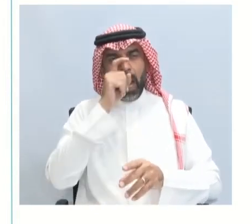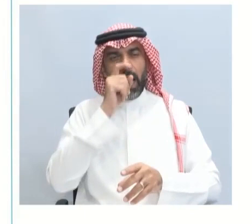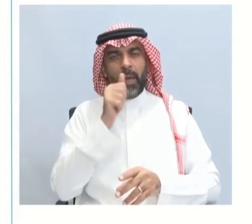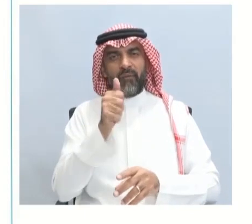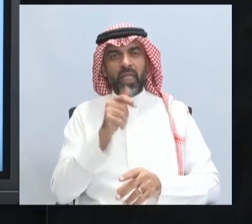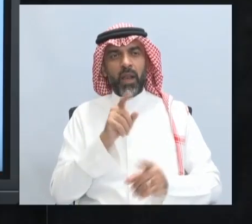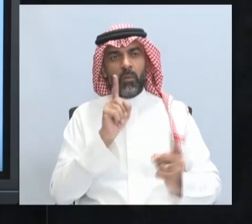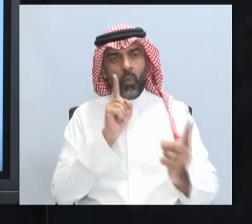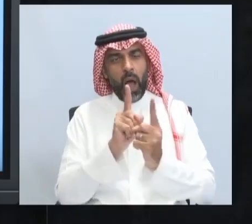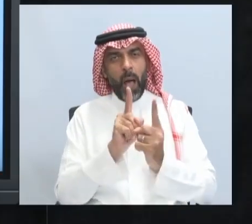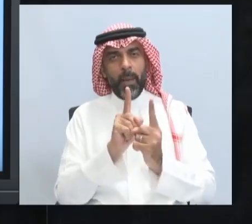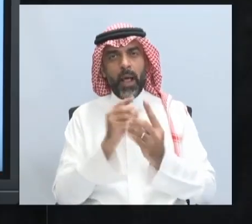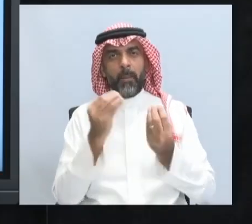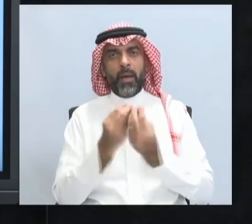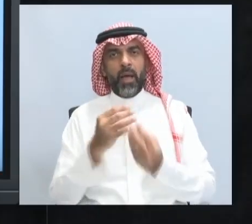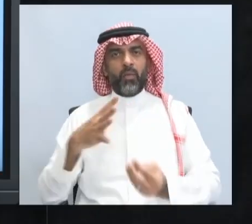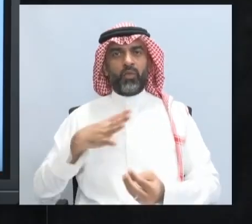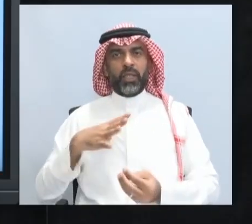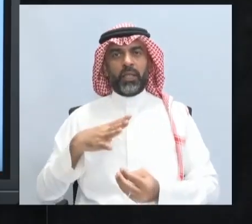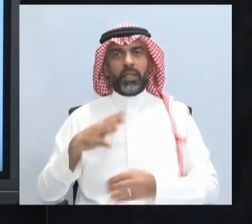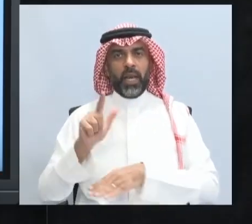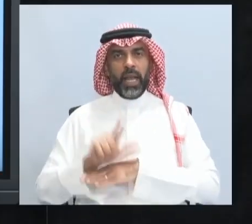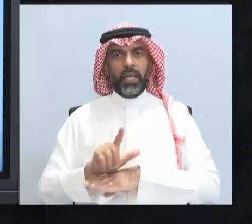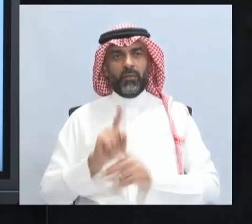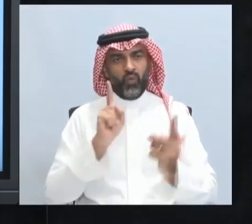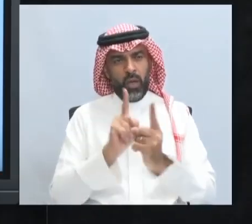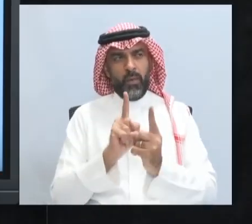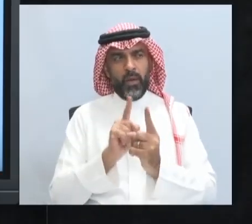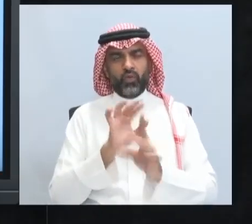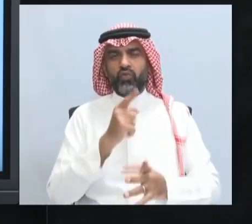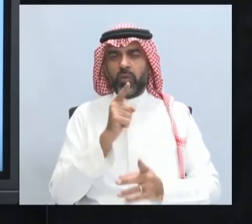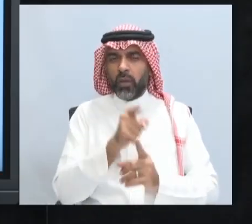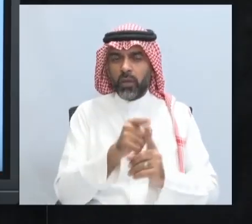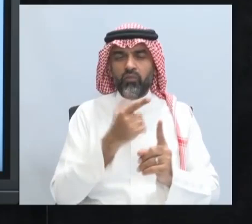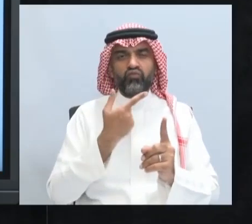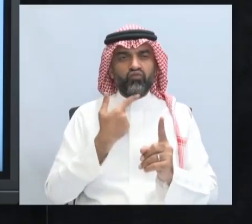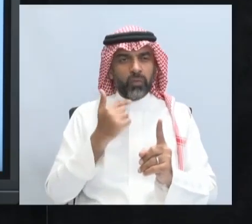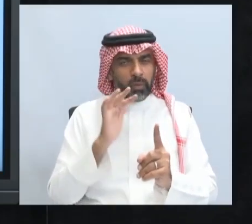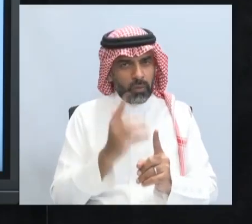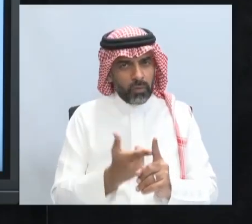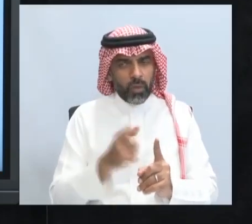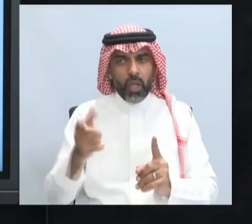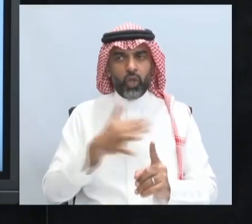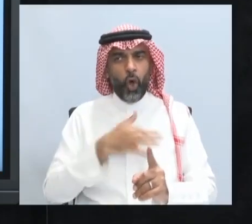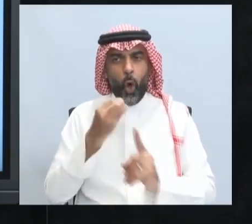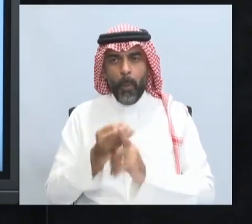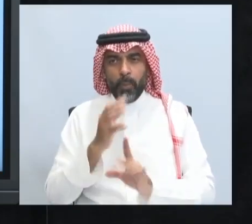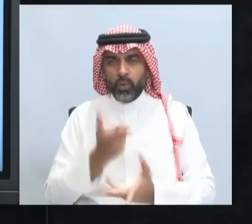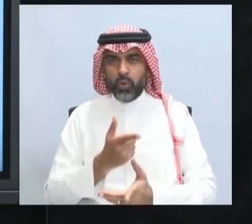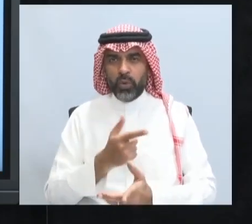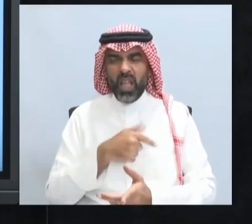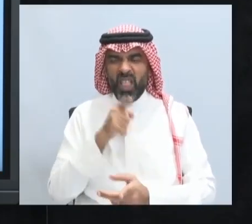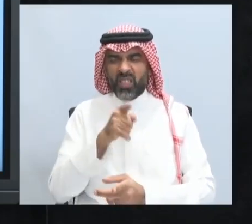تفضيلاته ما الذي يفضل ما هي الامور التي يجعل لها اولويه مثلا كما ذكرنا